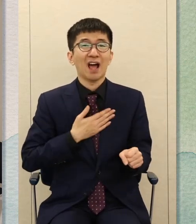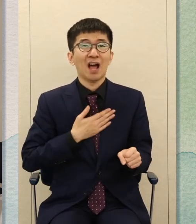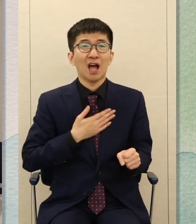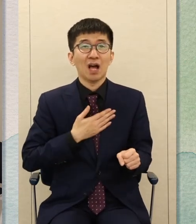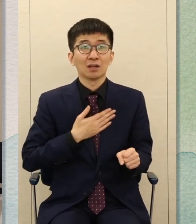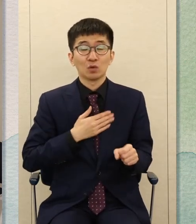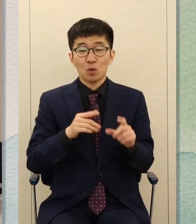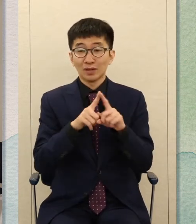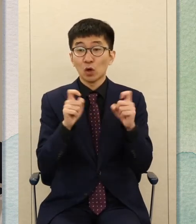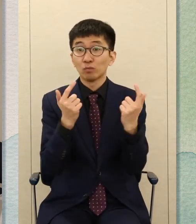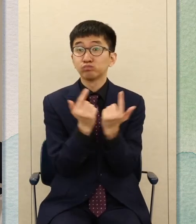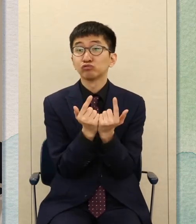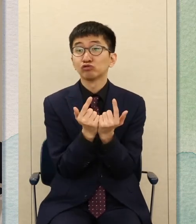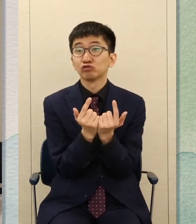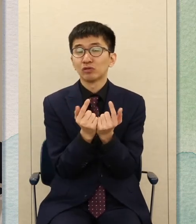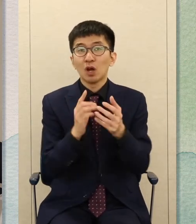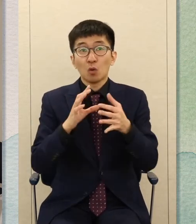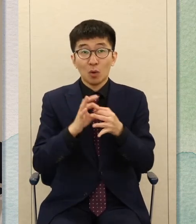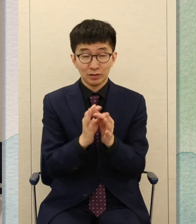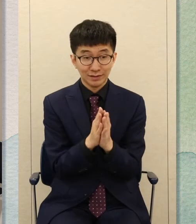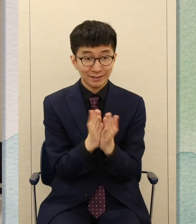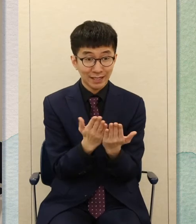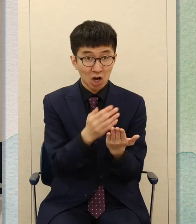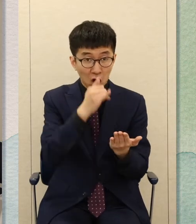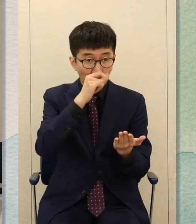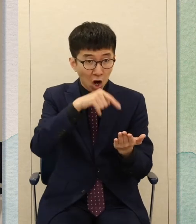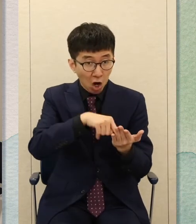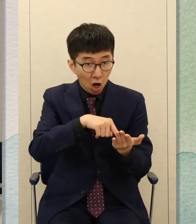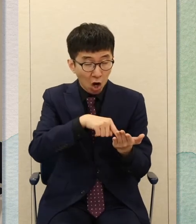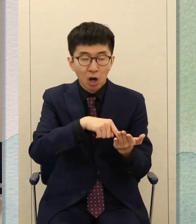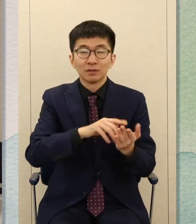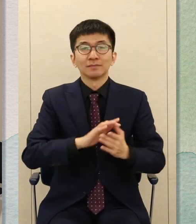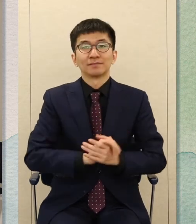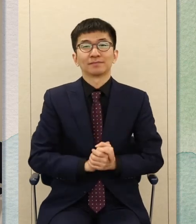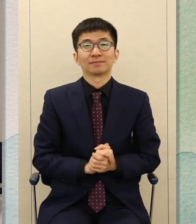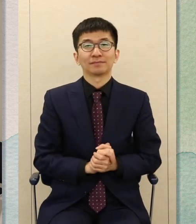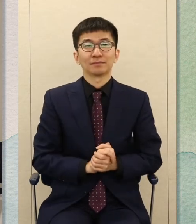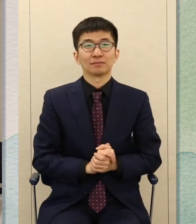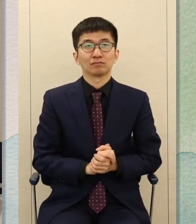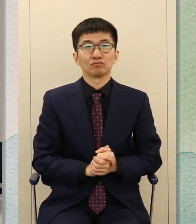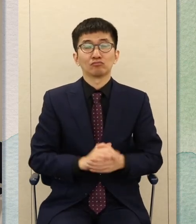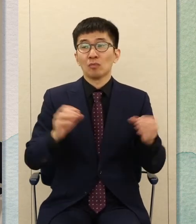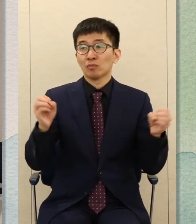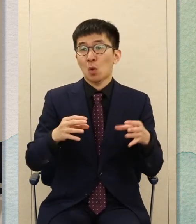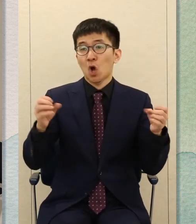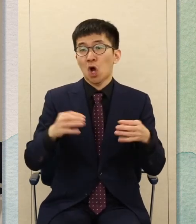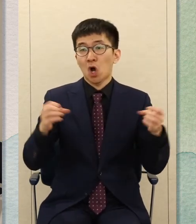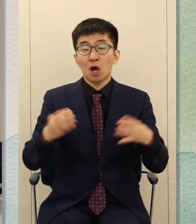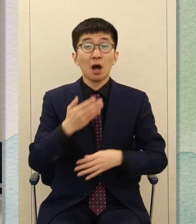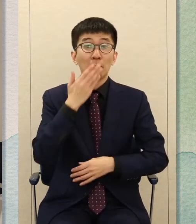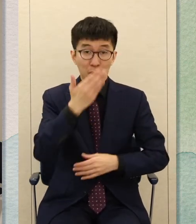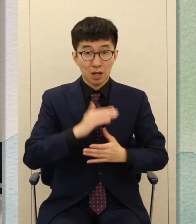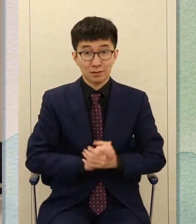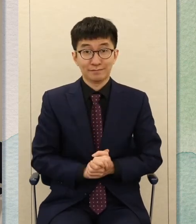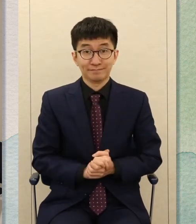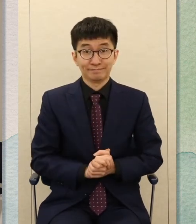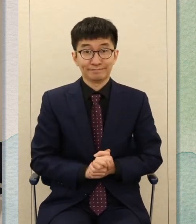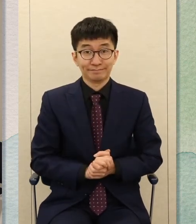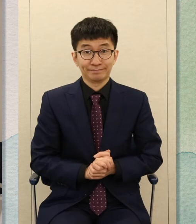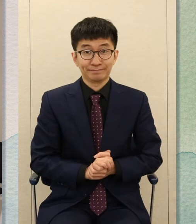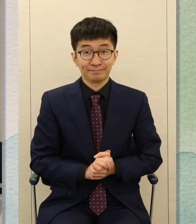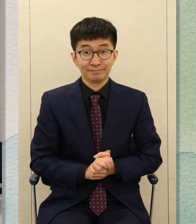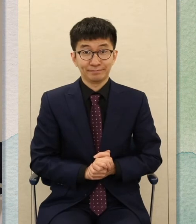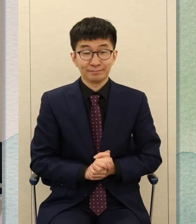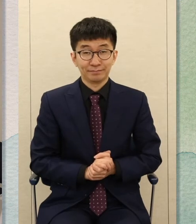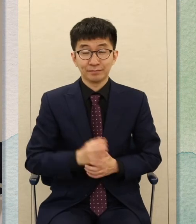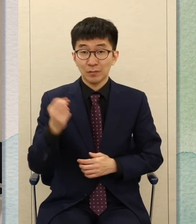여기 성북구에 관한 책이 만약에 이렇게 이야기가 나오게 되면 가서 보면 되는데요. 뭐 그리고